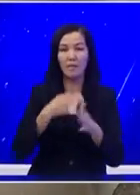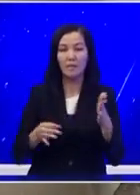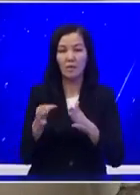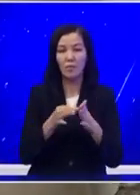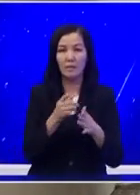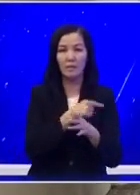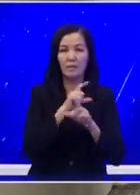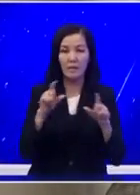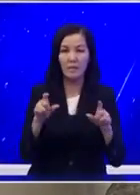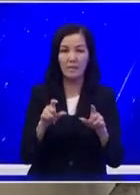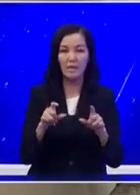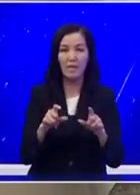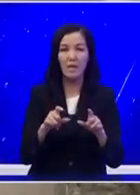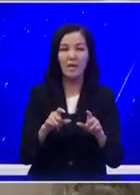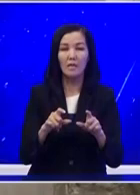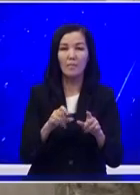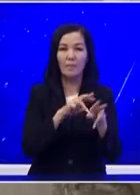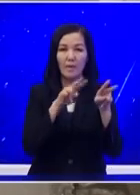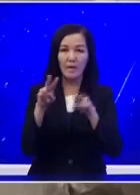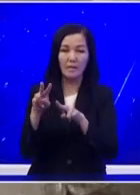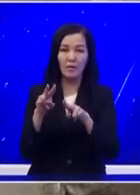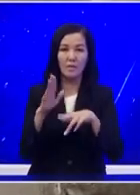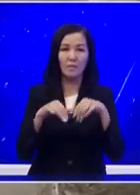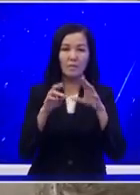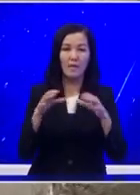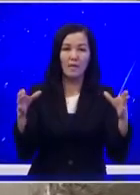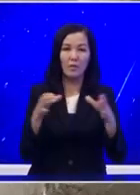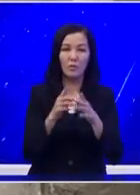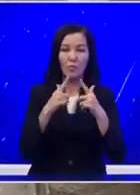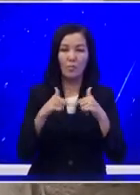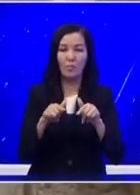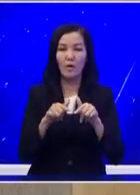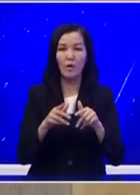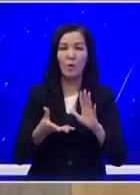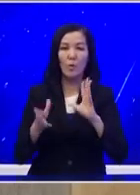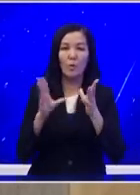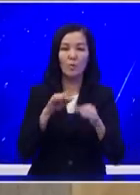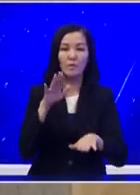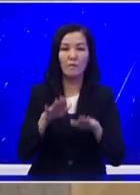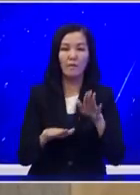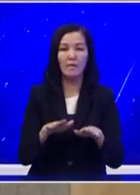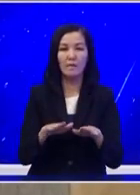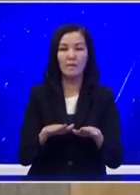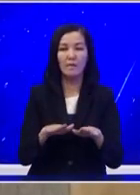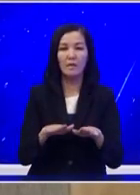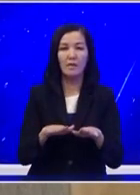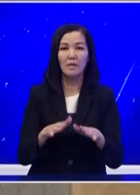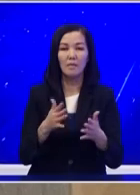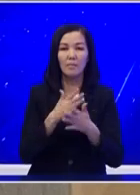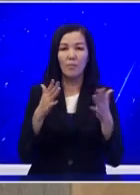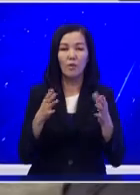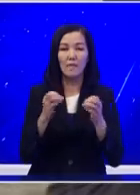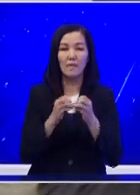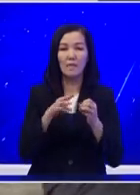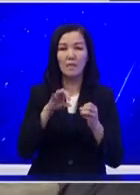областной больницы. Ход выгрузки проконтролировала специальная мониторинговая группа. Общий вес гуманитарной помощи составил более 10